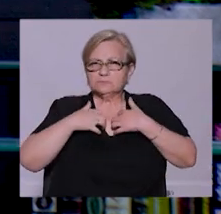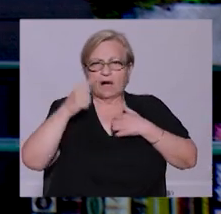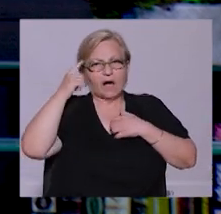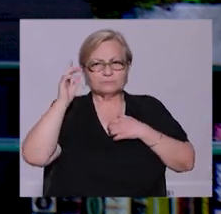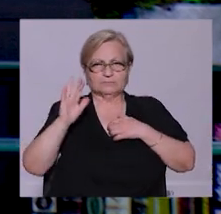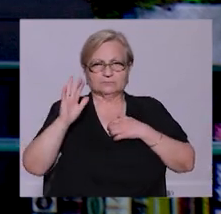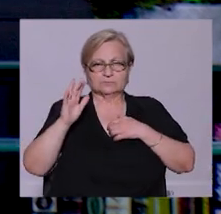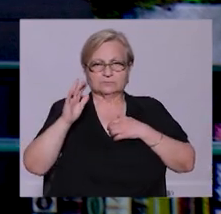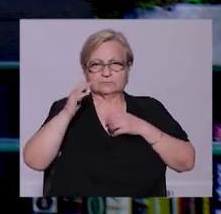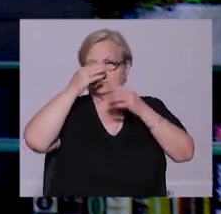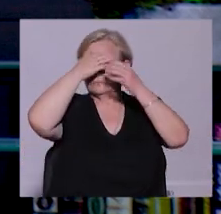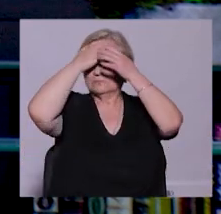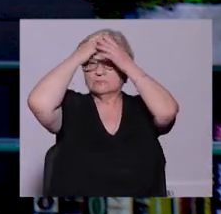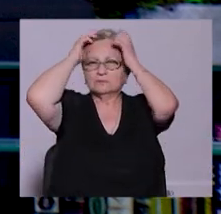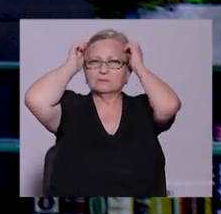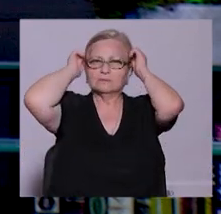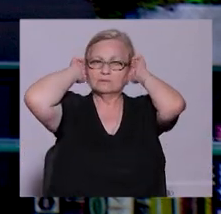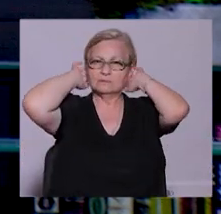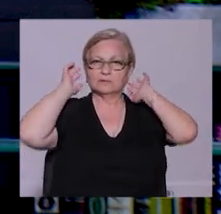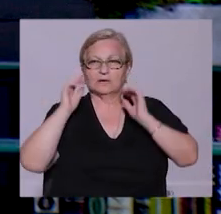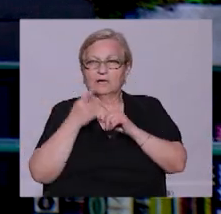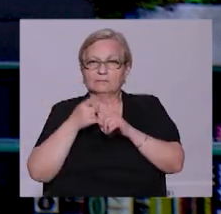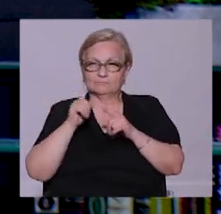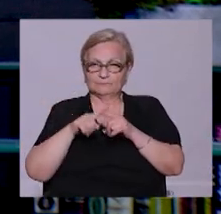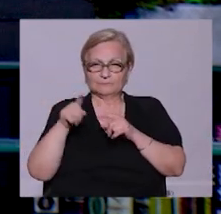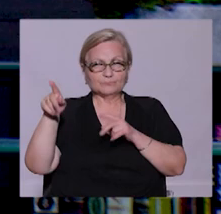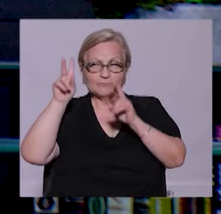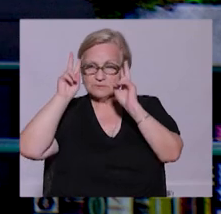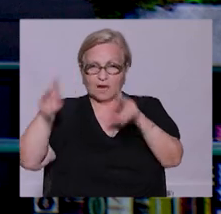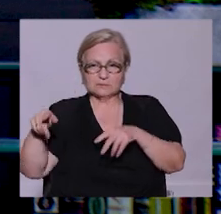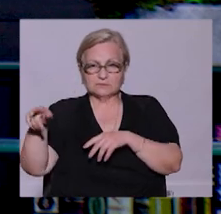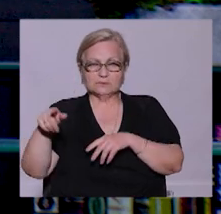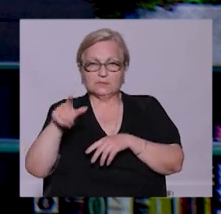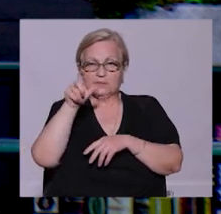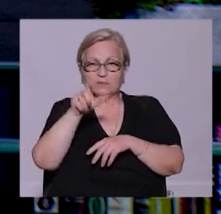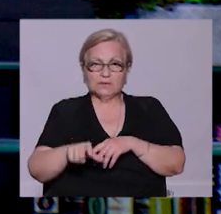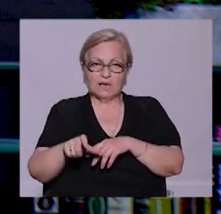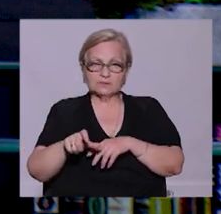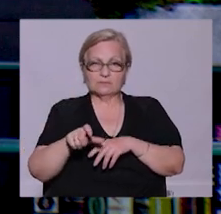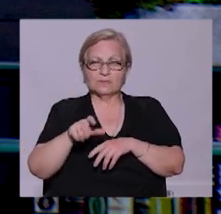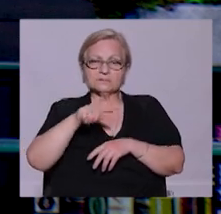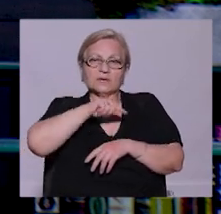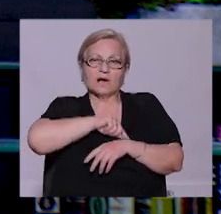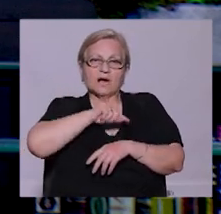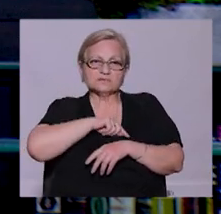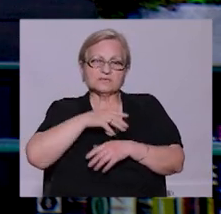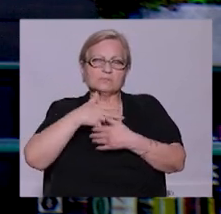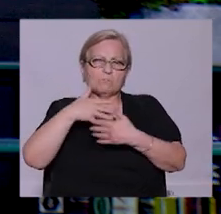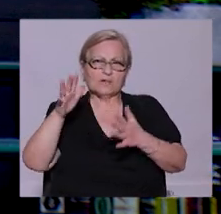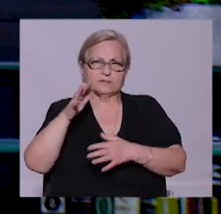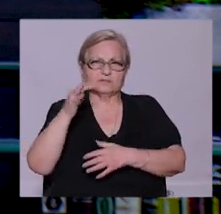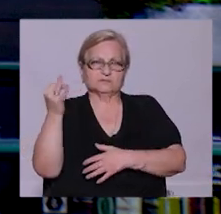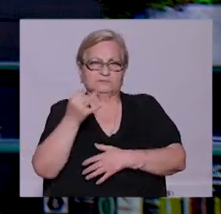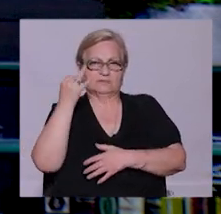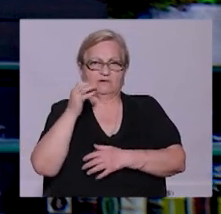შეიძლება ითქვას, რომ იგი იყო უგნურიც. და რატომ? მან არ იცოდა, რომ ადამიანის პიროვნული თვისებები უფრო მეტად